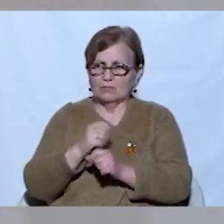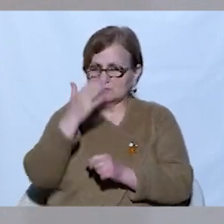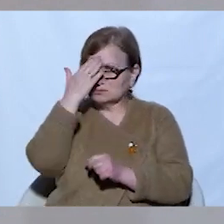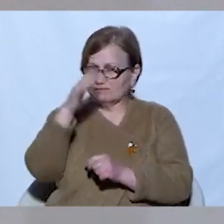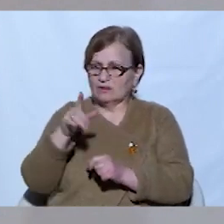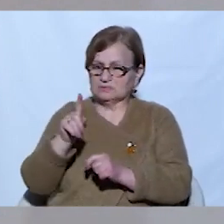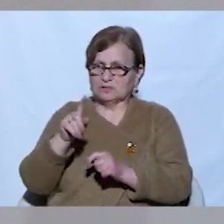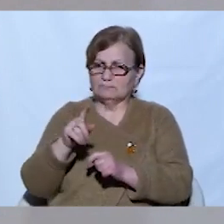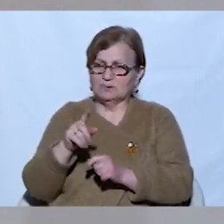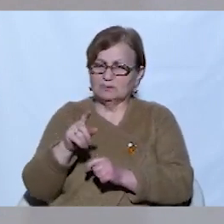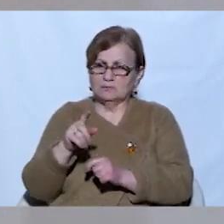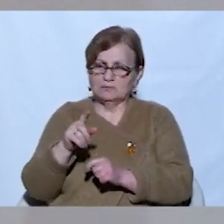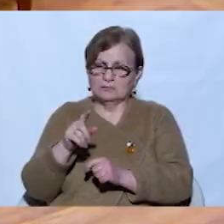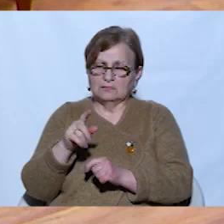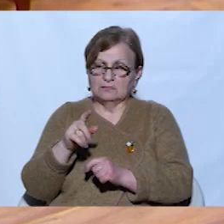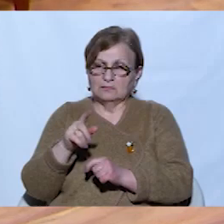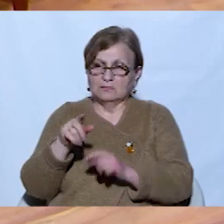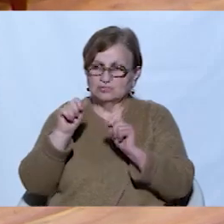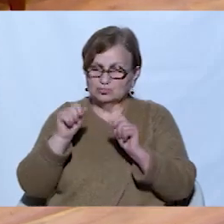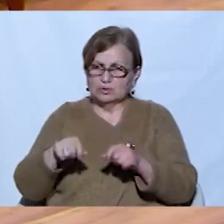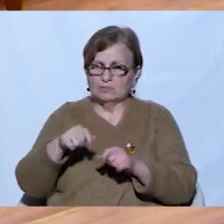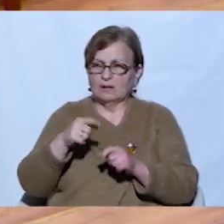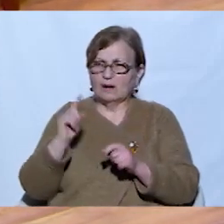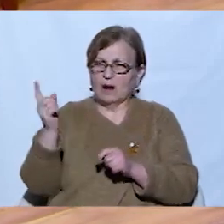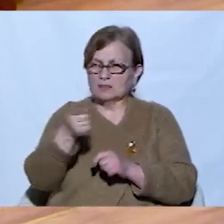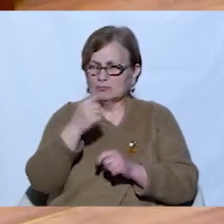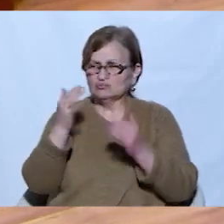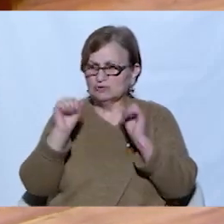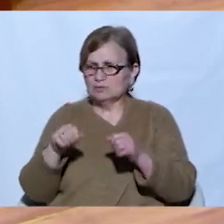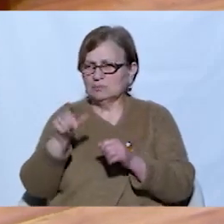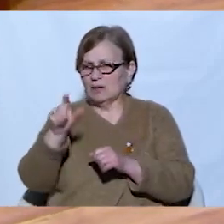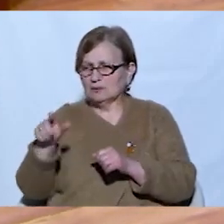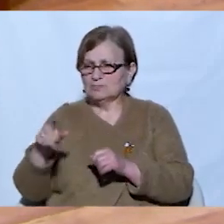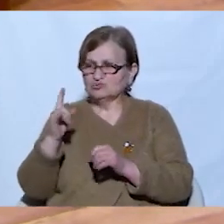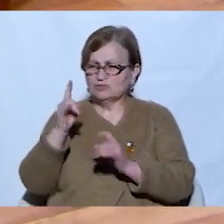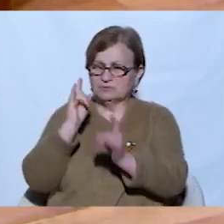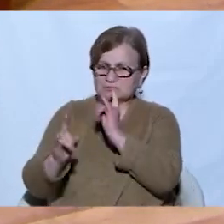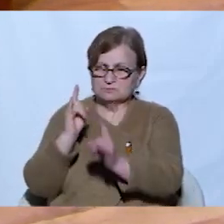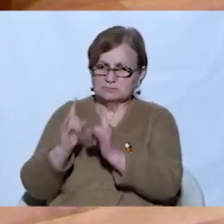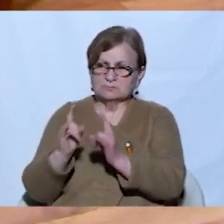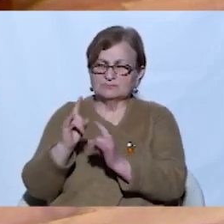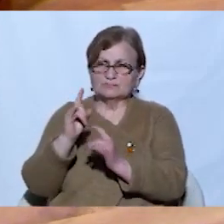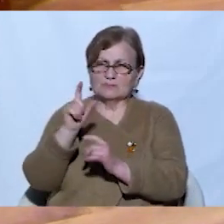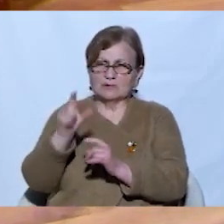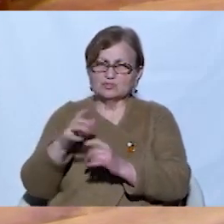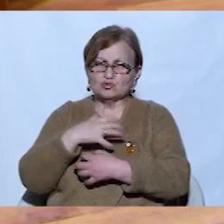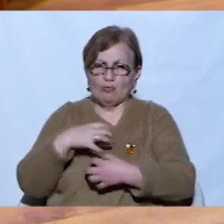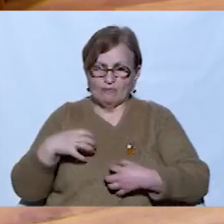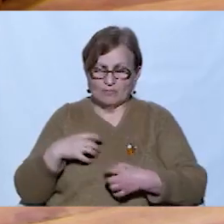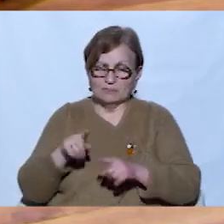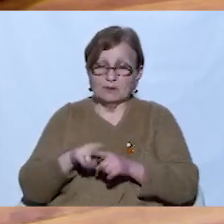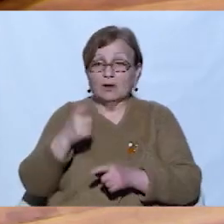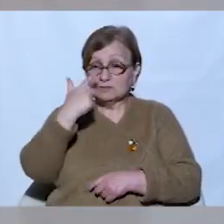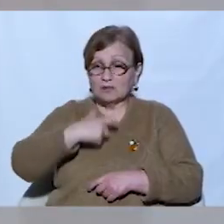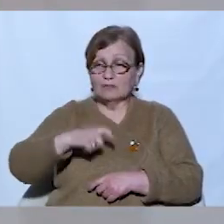სხვისთვის. მაგალითად, ეს შეიძლება იყოს გარემო, ეს შეიძლება იყოს ადამიანი, ეს შეიძლება იყოს ცხოველი და ასე შემდეგ. ასევე არის თვით